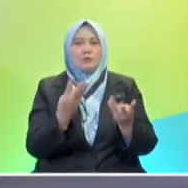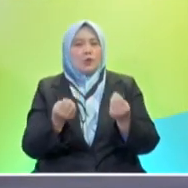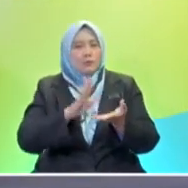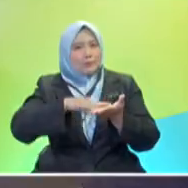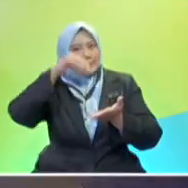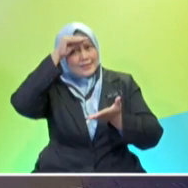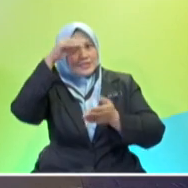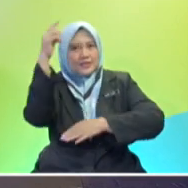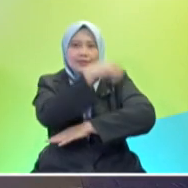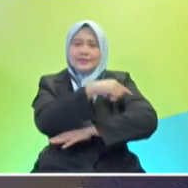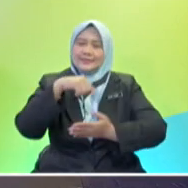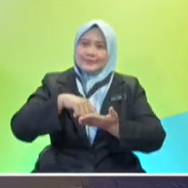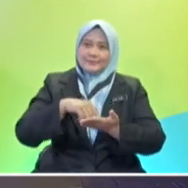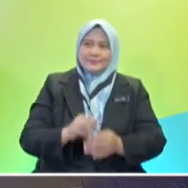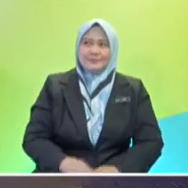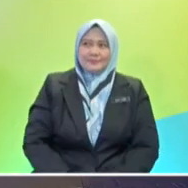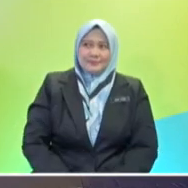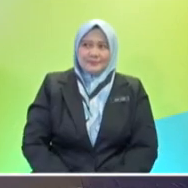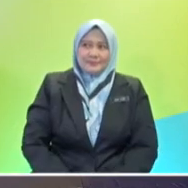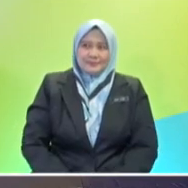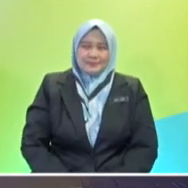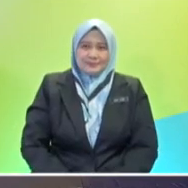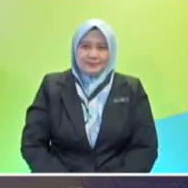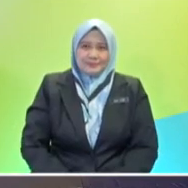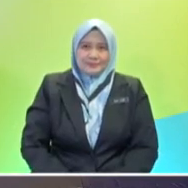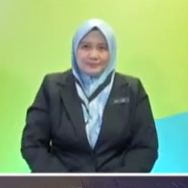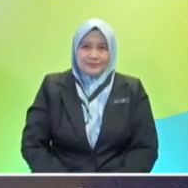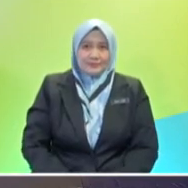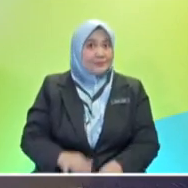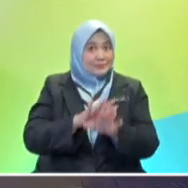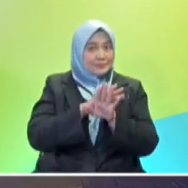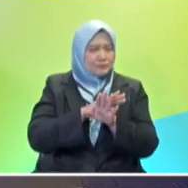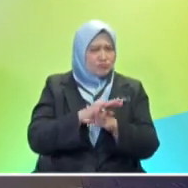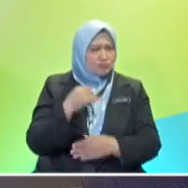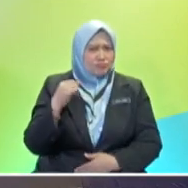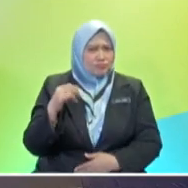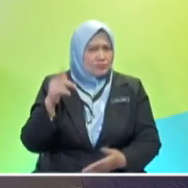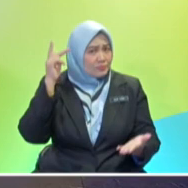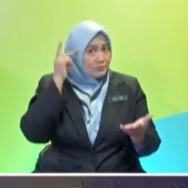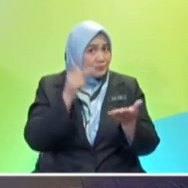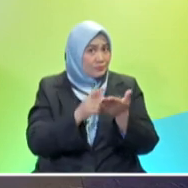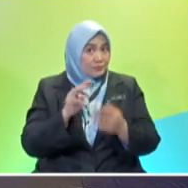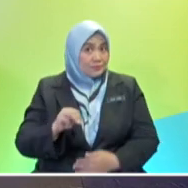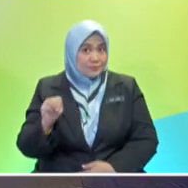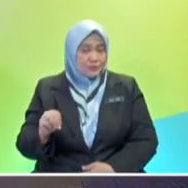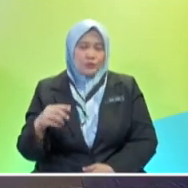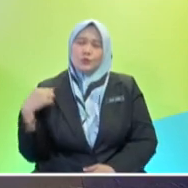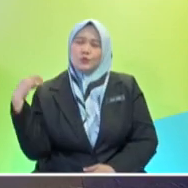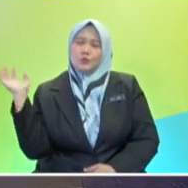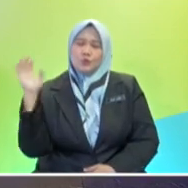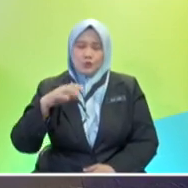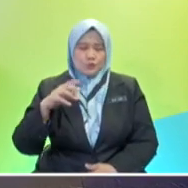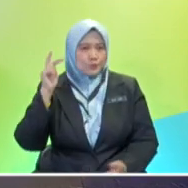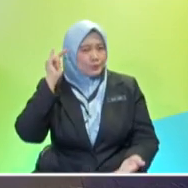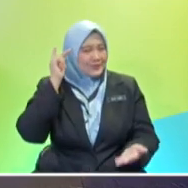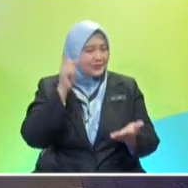cikgu? Nisa. Ha, tajuk saja dulu. Tajuk, tak nak berkenalan dengan murid saya dulu? Oh, ada murid-murid ke? Yeah. Wah, jom cikgu, siapa ada dengan kita